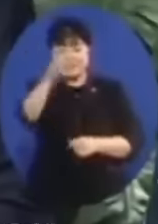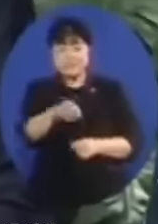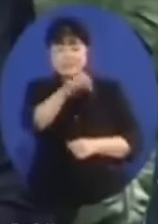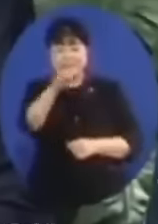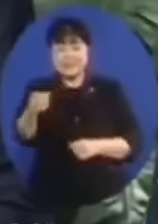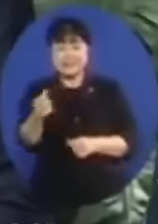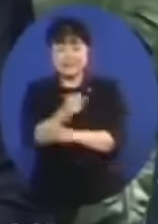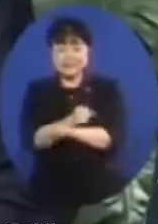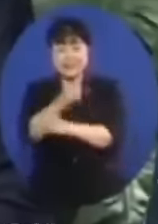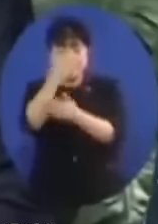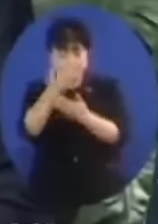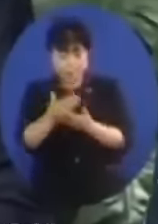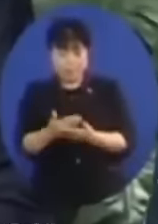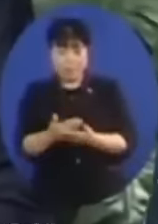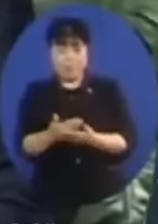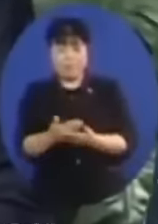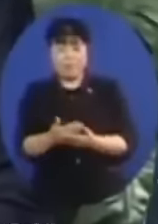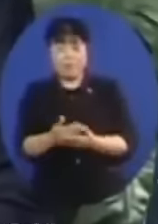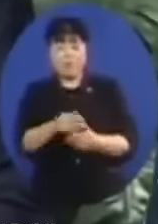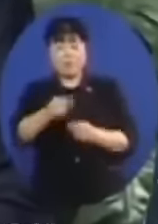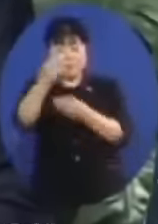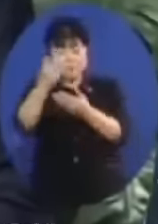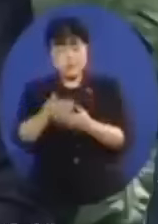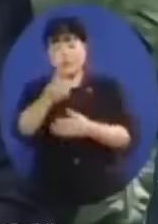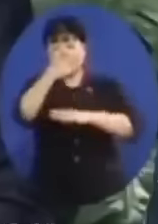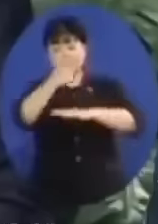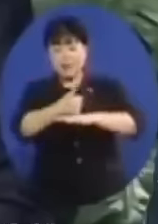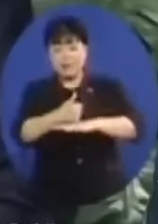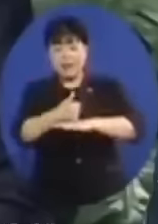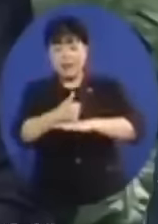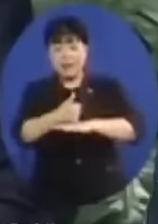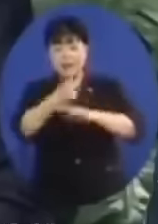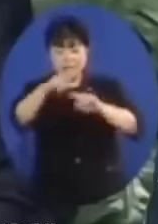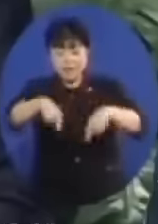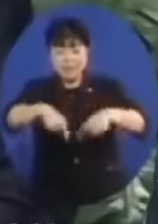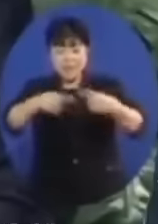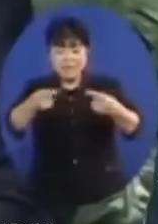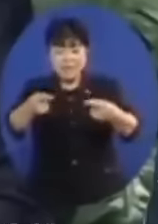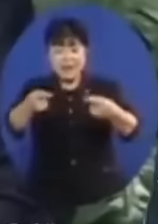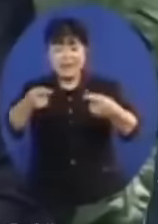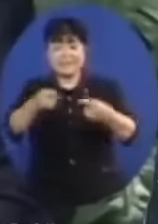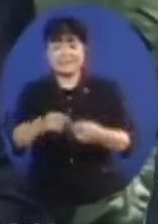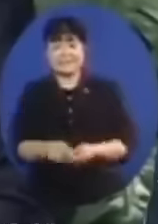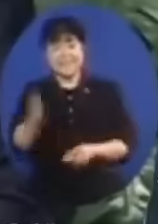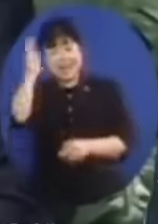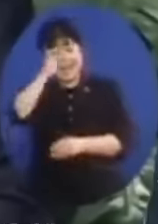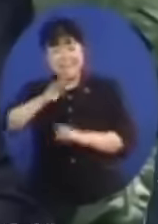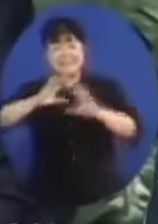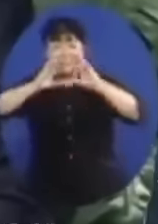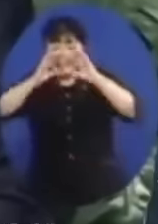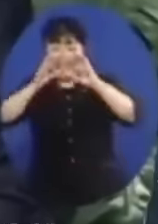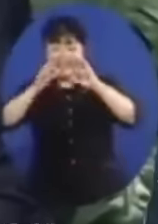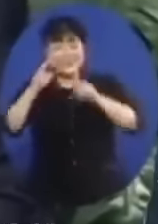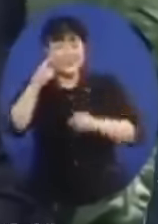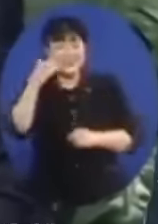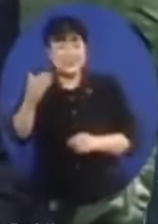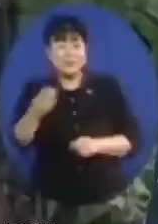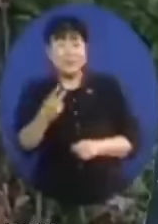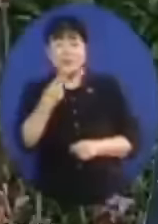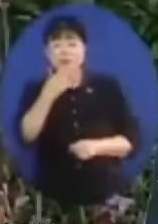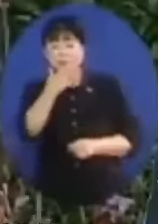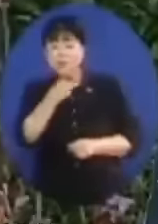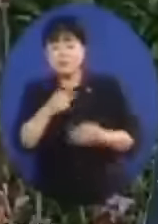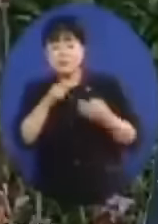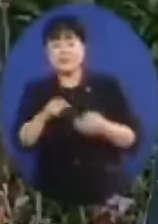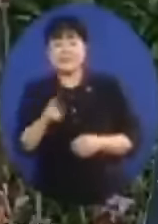십자가에서 대속해서 우리를 구속하신 결과로 우리가 들어갈 천당은 어떠한 곳입니까? 요한복음